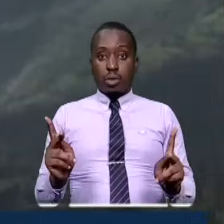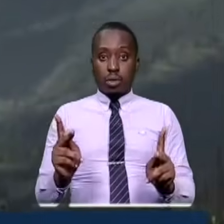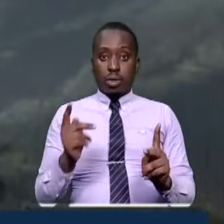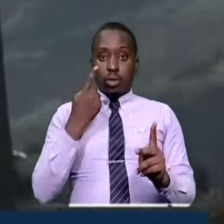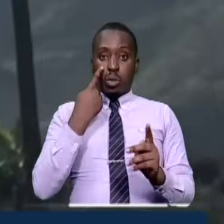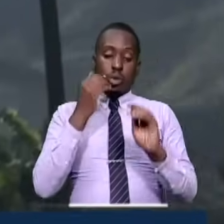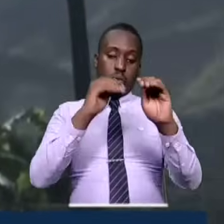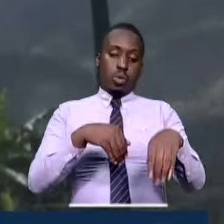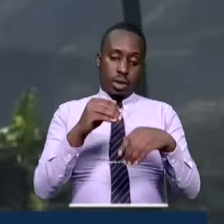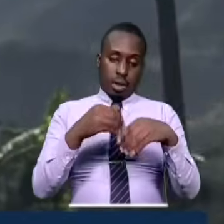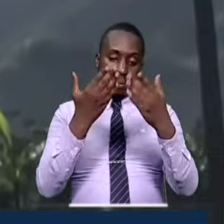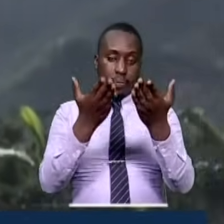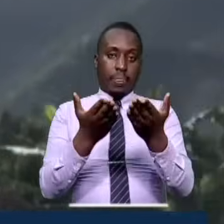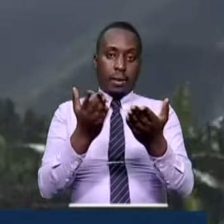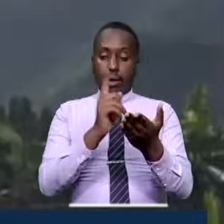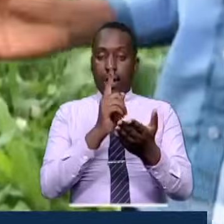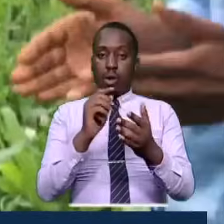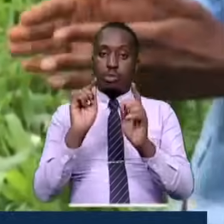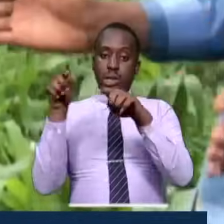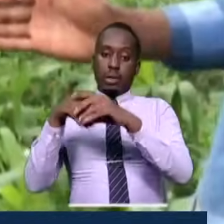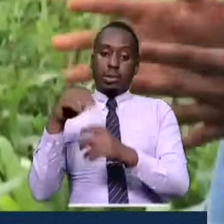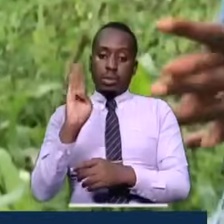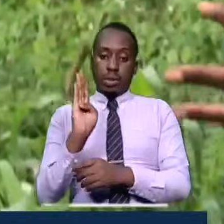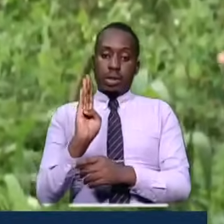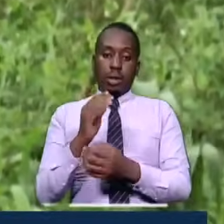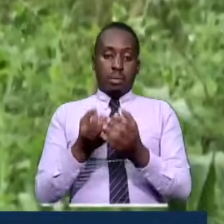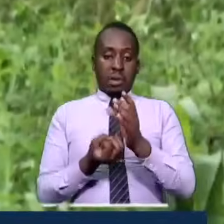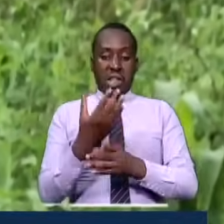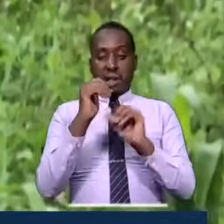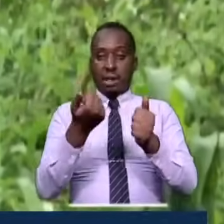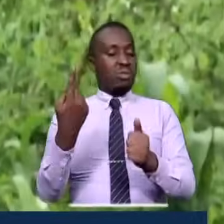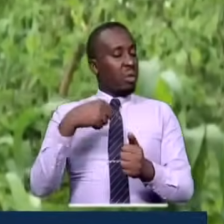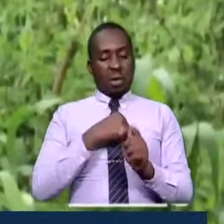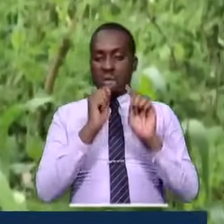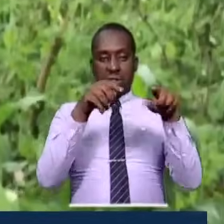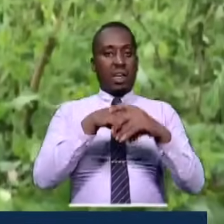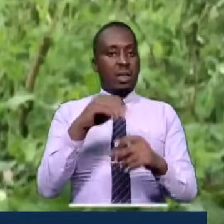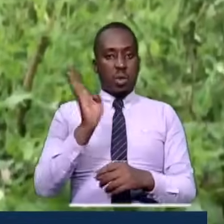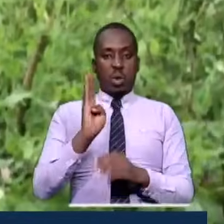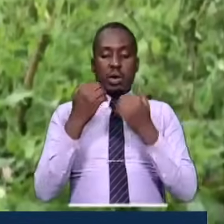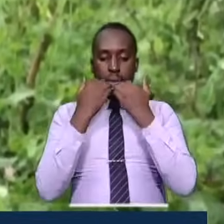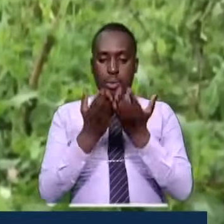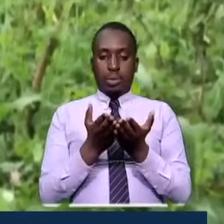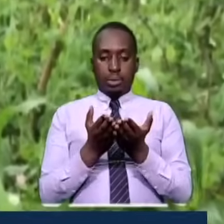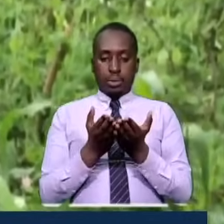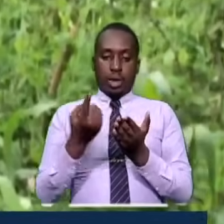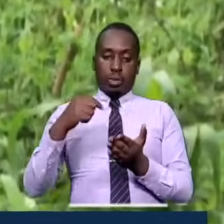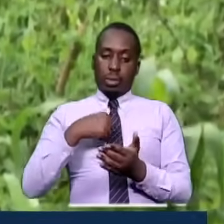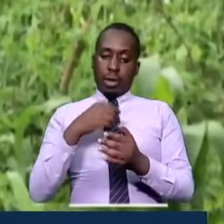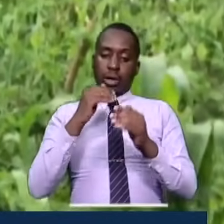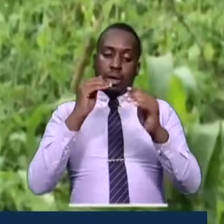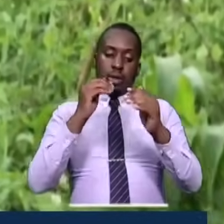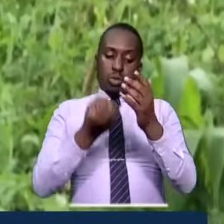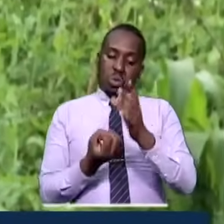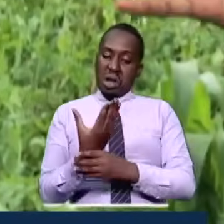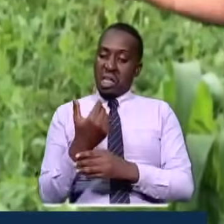ubagara ahangaha ntabwo ngo mugisuhukira i Burundi mureza neza ntabwo dusuhukira i Burundi dusigaye